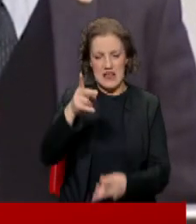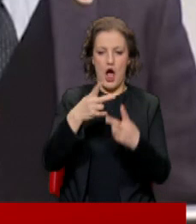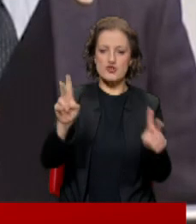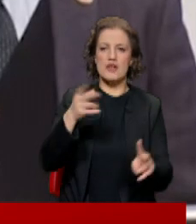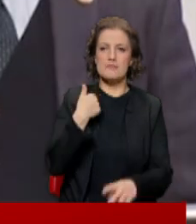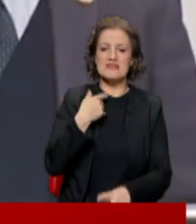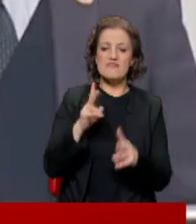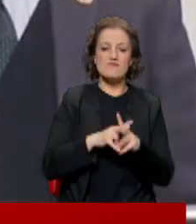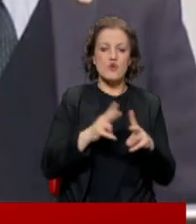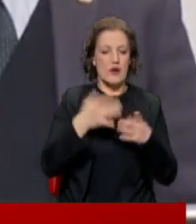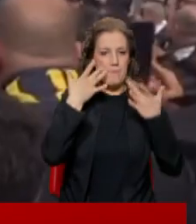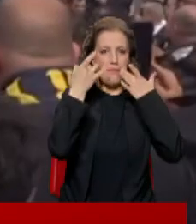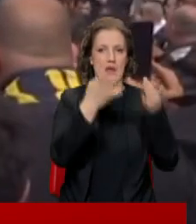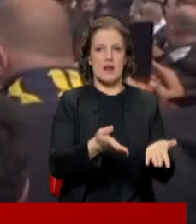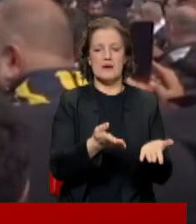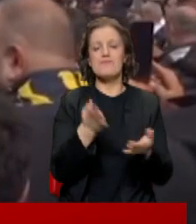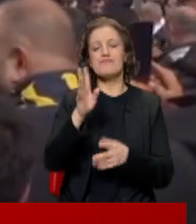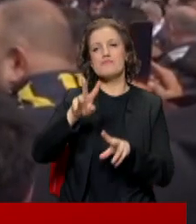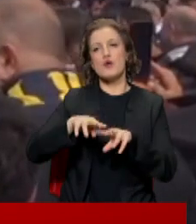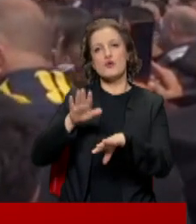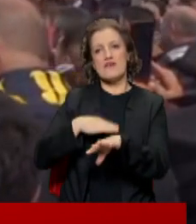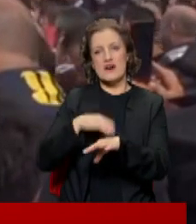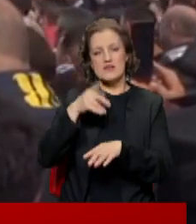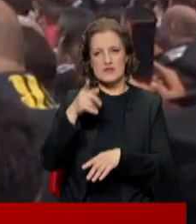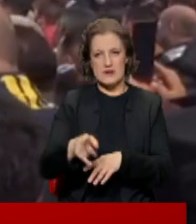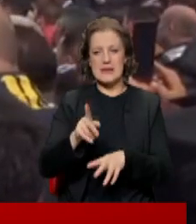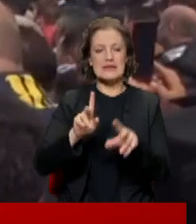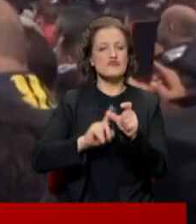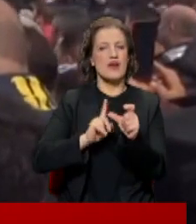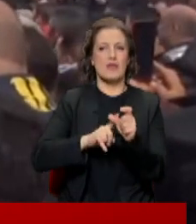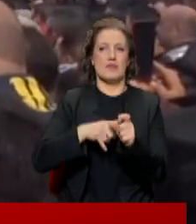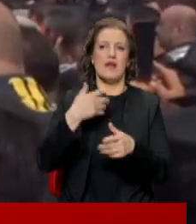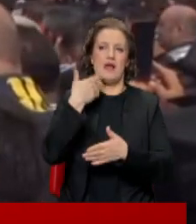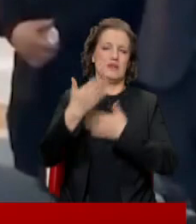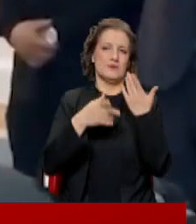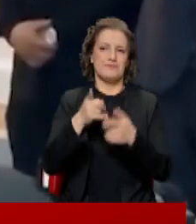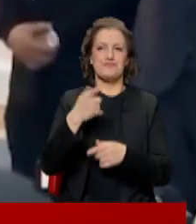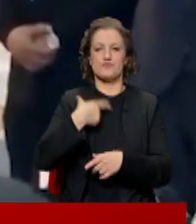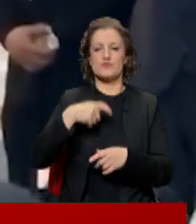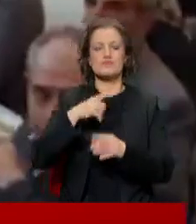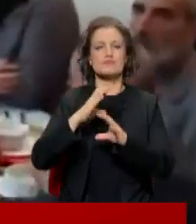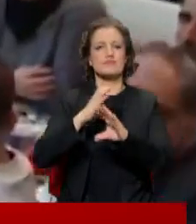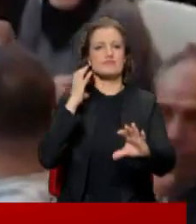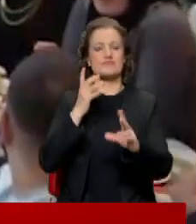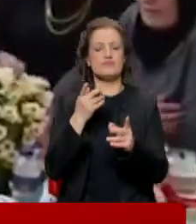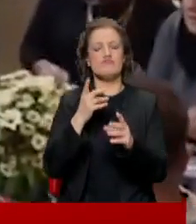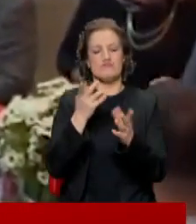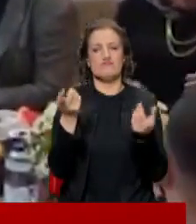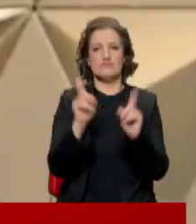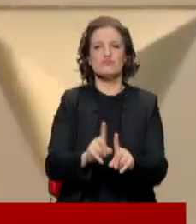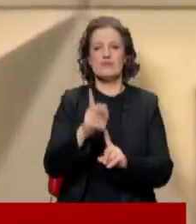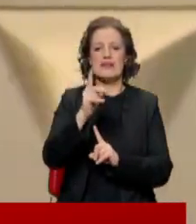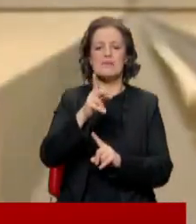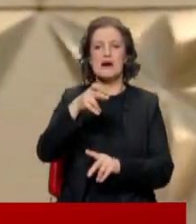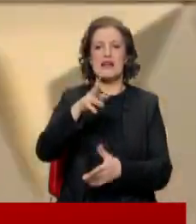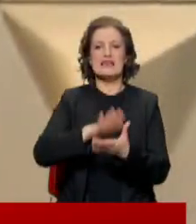açıklayın. Bizdeki faturalar meydanda. Mansur Yavaş, Güdül, Nallan ve Çayıran'dan verdi mesajlarını. Özel halk otobüsçüleriyle de buluştu. İyi